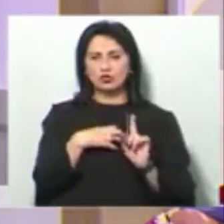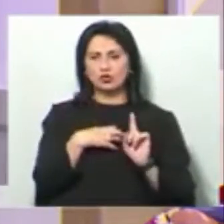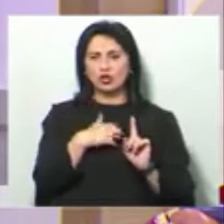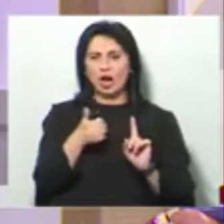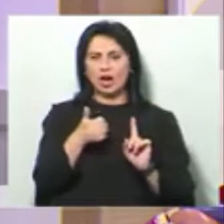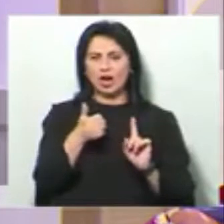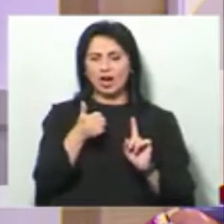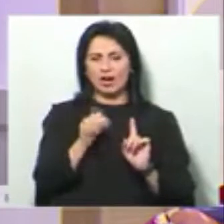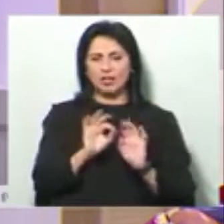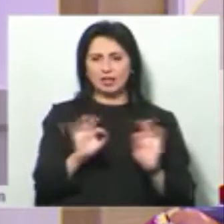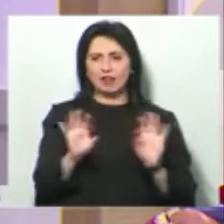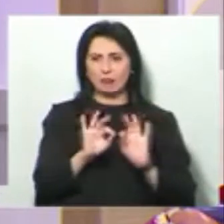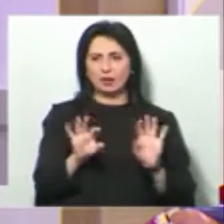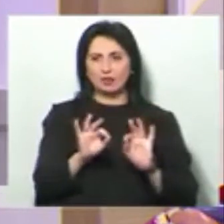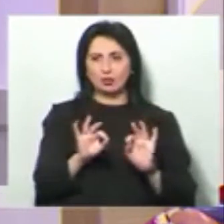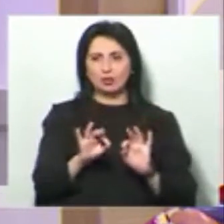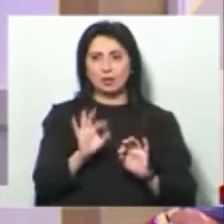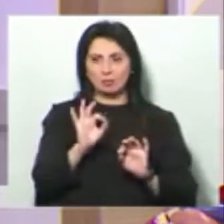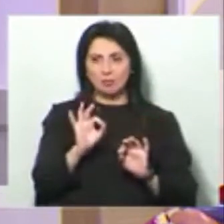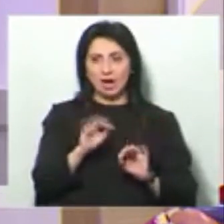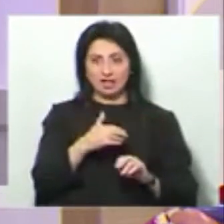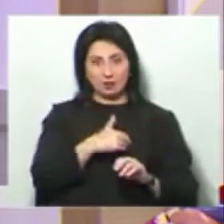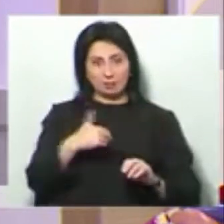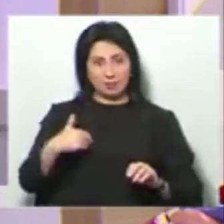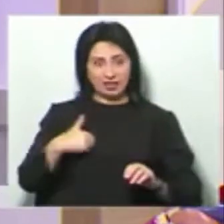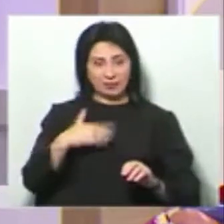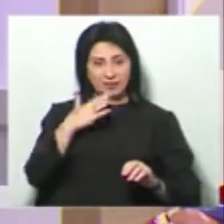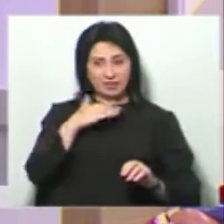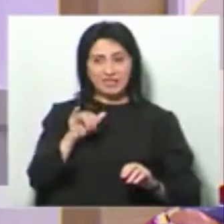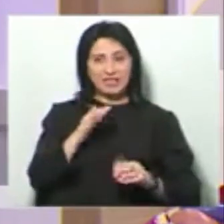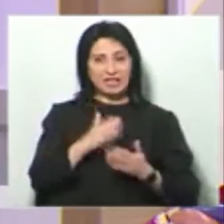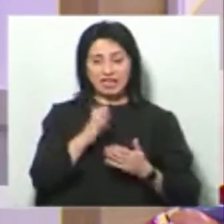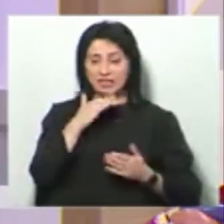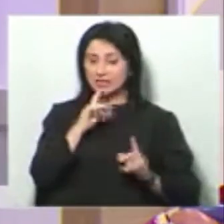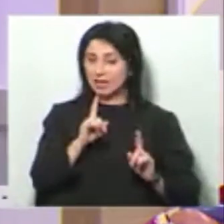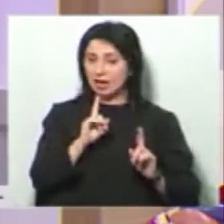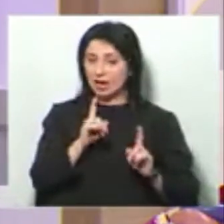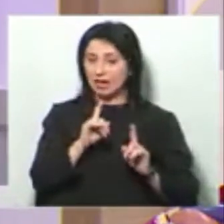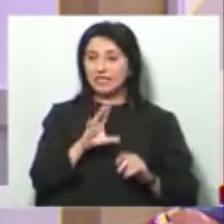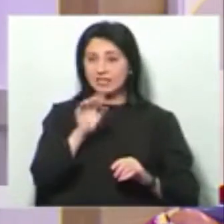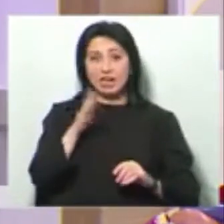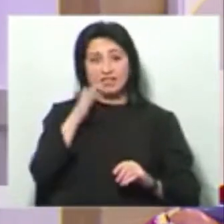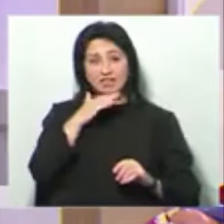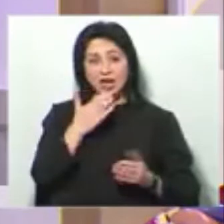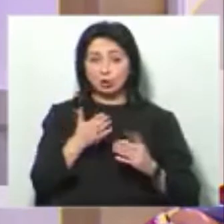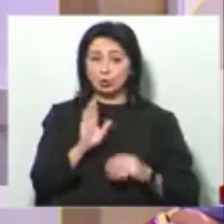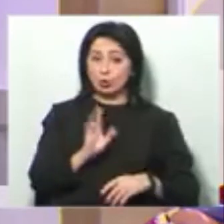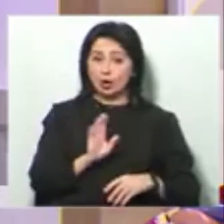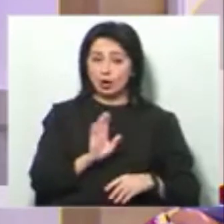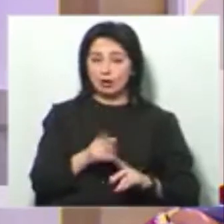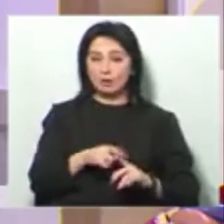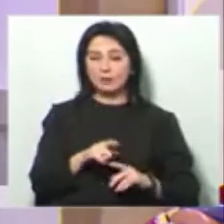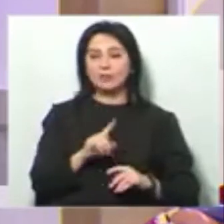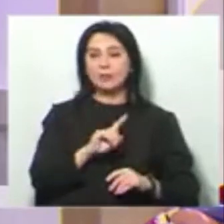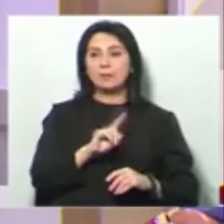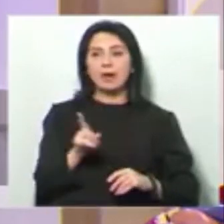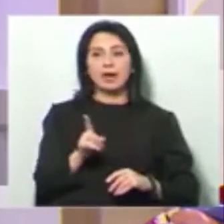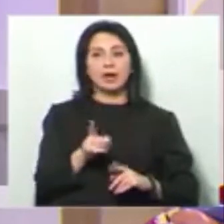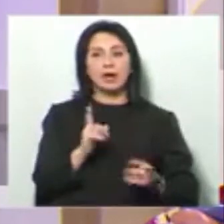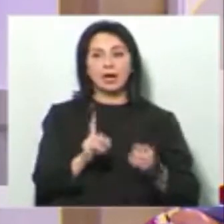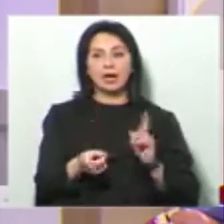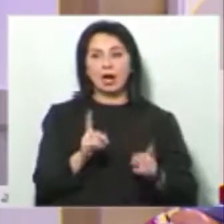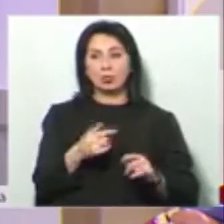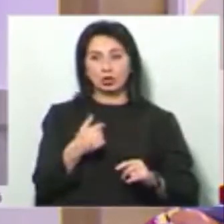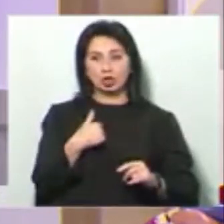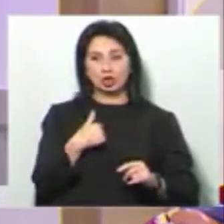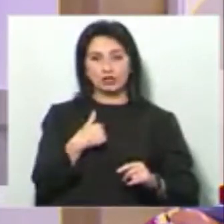კარგად განვარტოთ, მართლა ფილტვებშია წყალი თუ სად არის წყალი და საერთოდ წყალია თუ არა, მაგრამ რეალურად